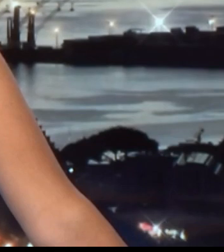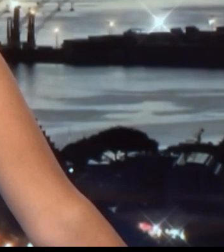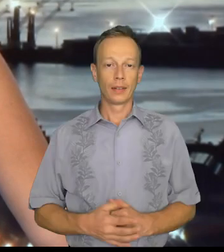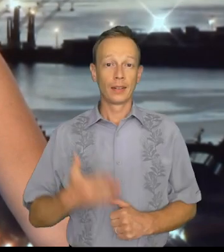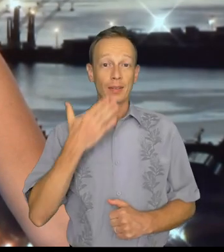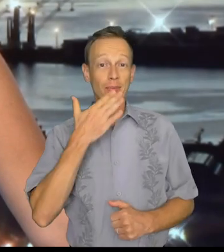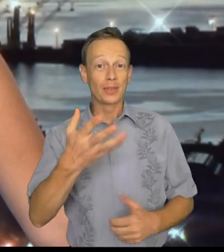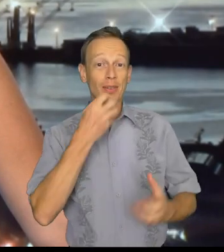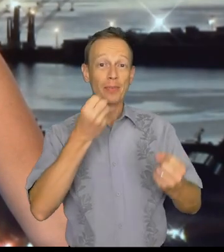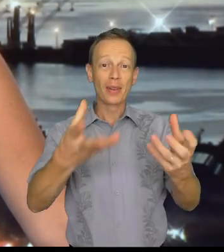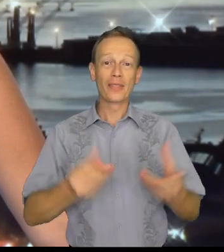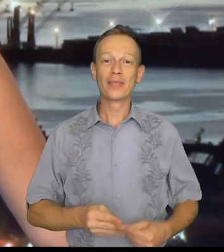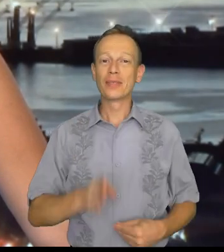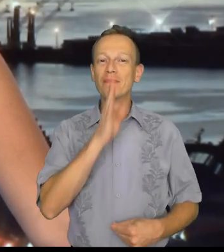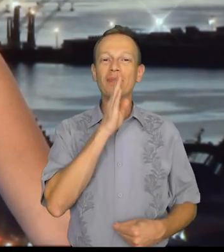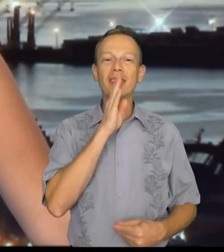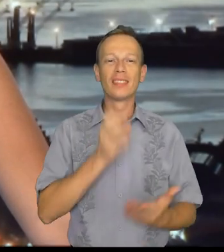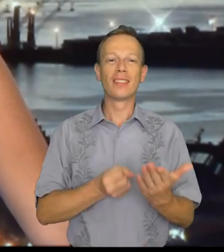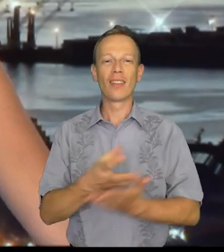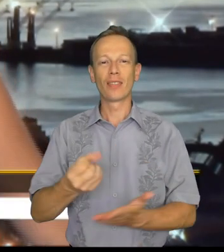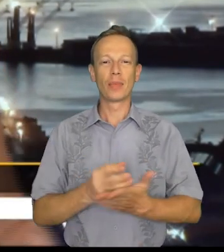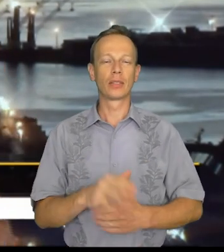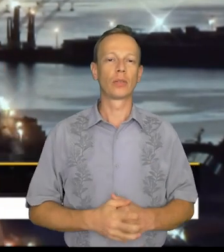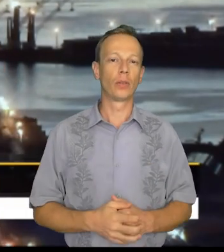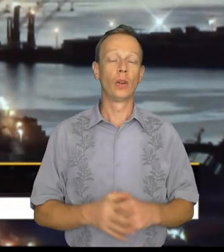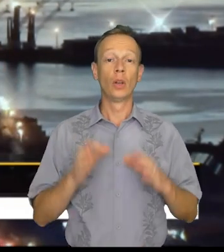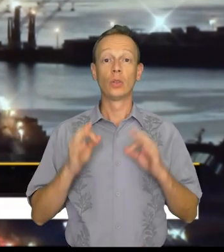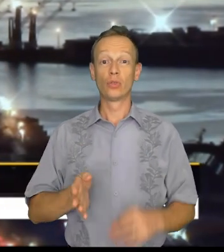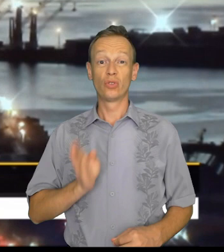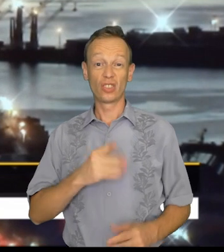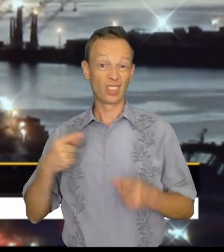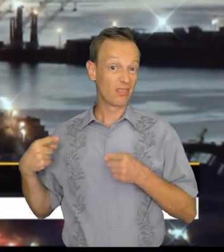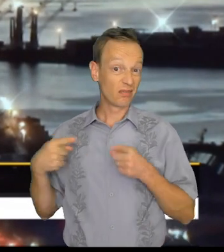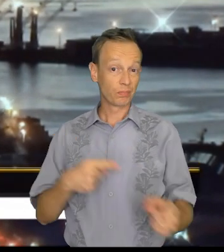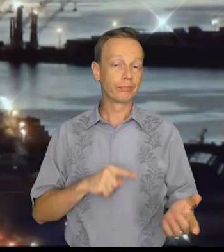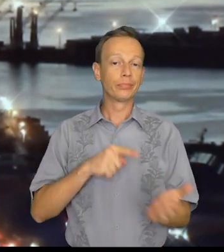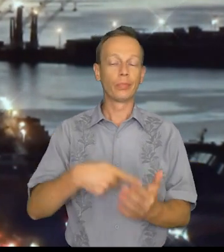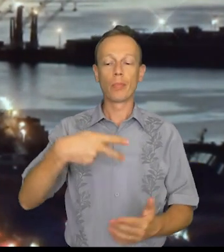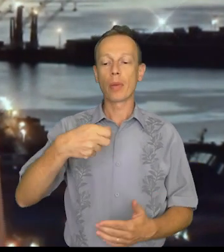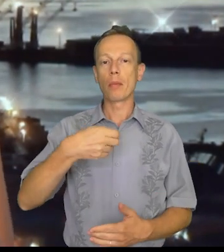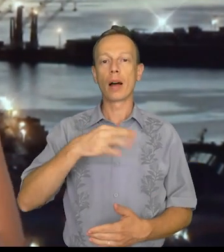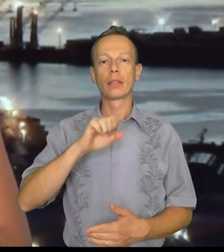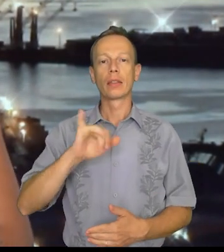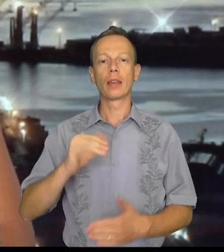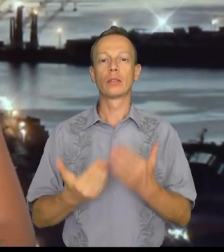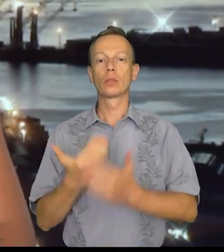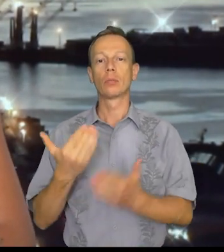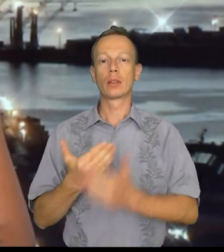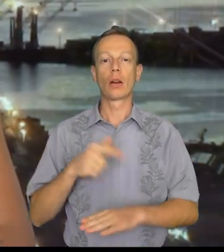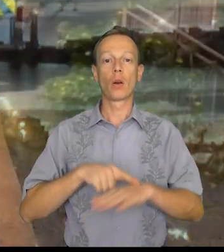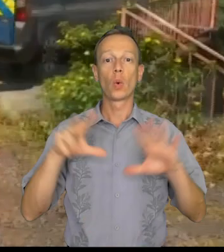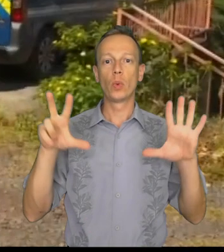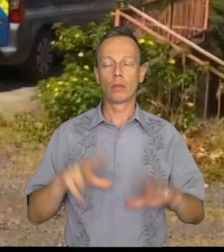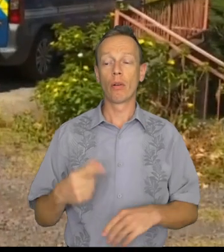Bonjour et bienvenue dans ce journal de la mi-journée. Une attaque de chien à Pamatay. Il était environ 8 heures ce matin lorsqu'un couple